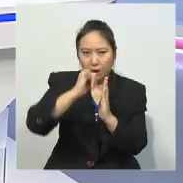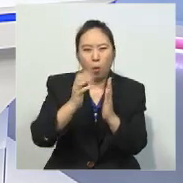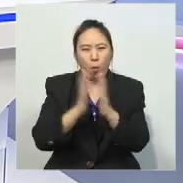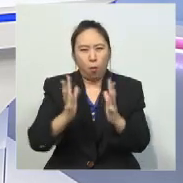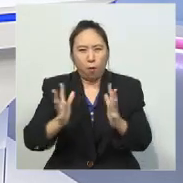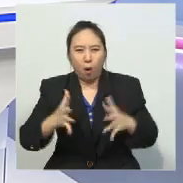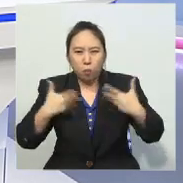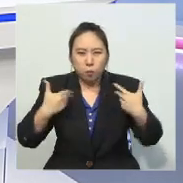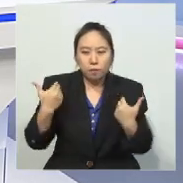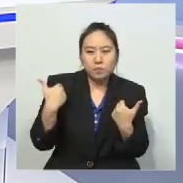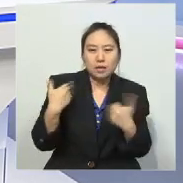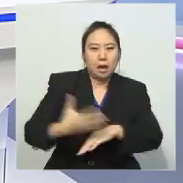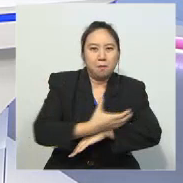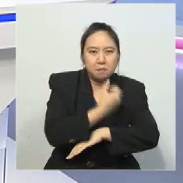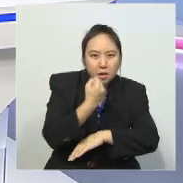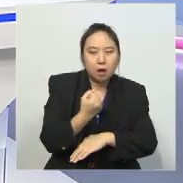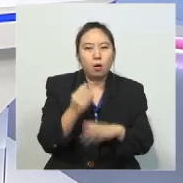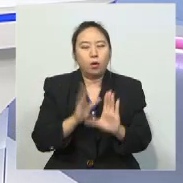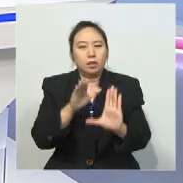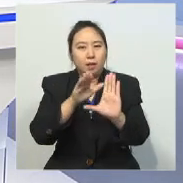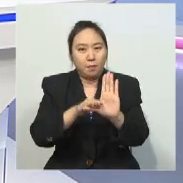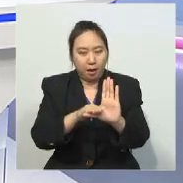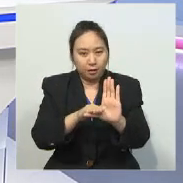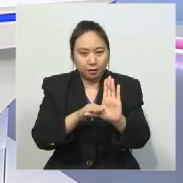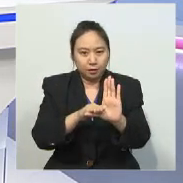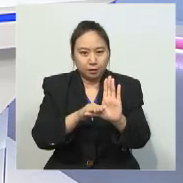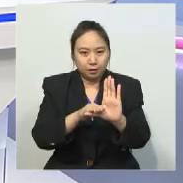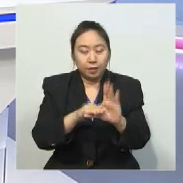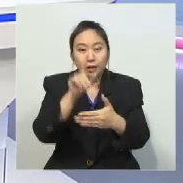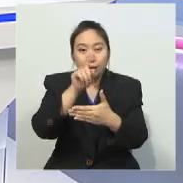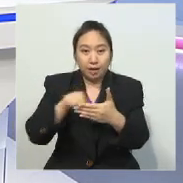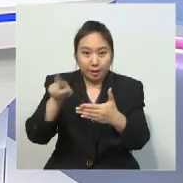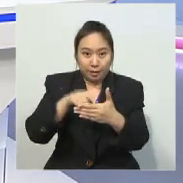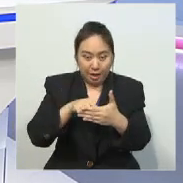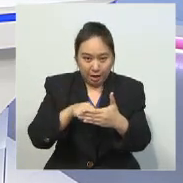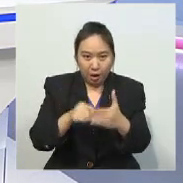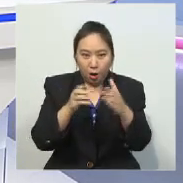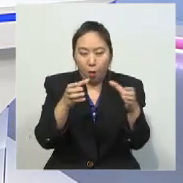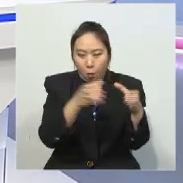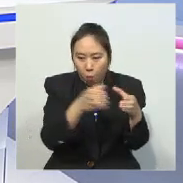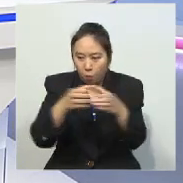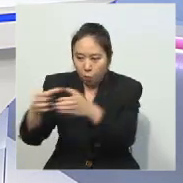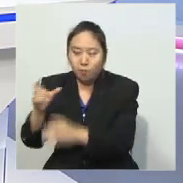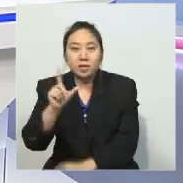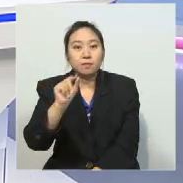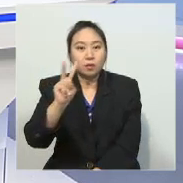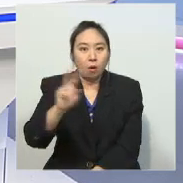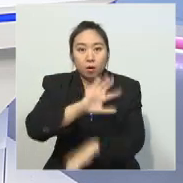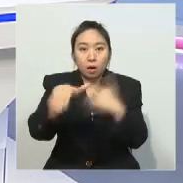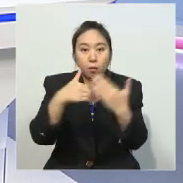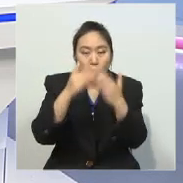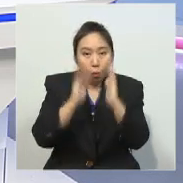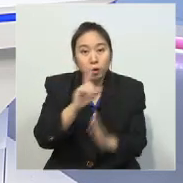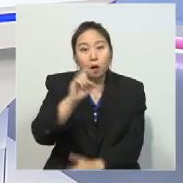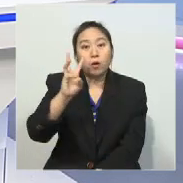ใหม่คึกคักทีเดียวนะครับมีพรรคการเมืองที่ส่งผู้สมัครรับเราสักเลือกตั้งในครั้งนี้ถึง22พรรคด้วยกันรวมกว่า